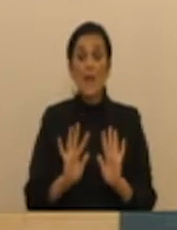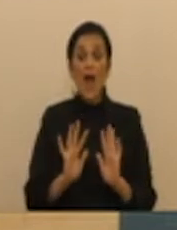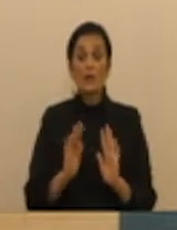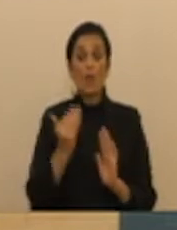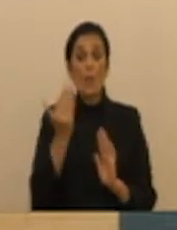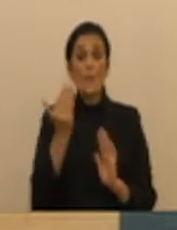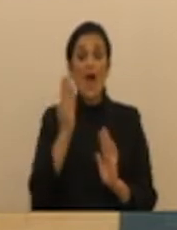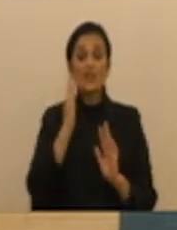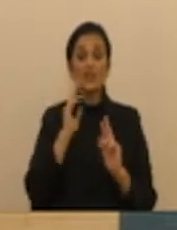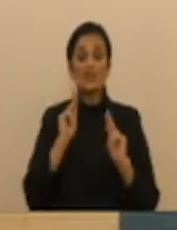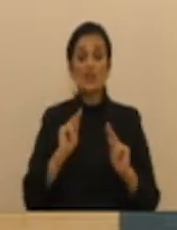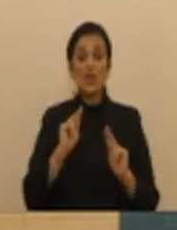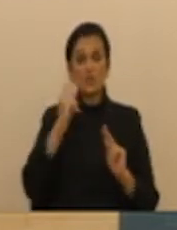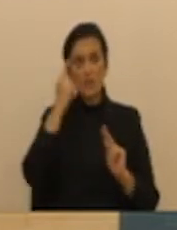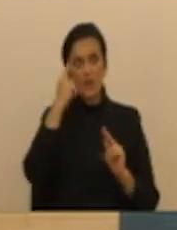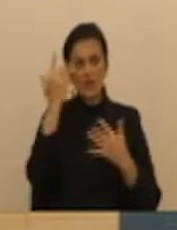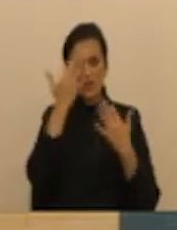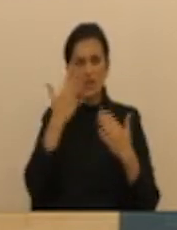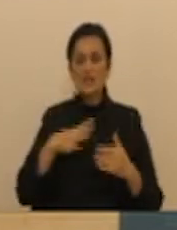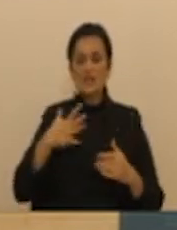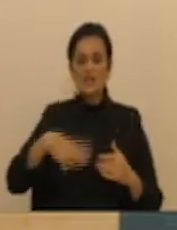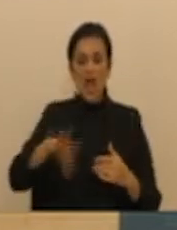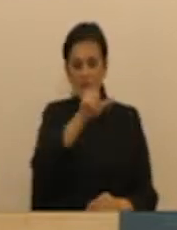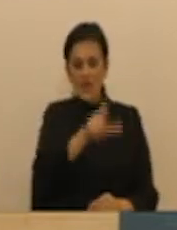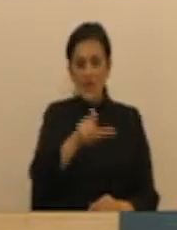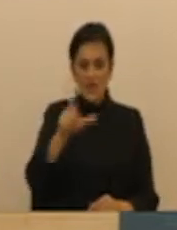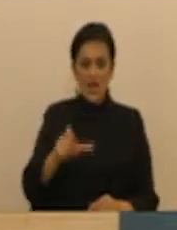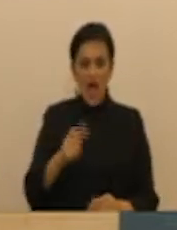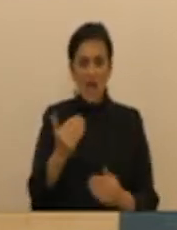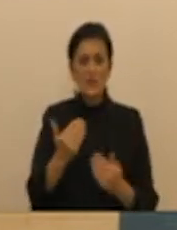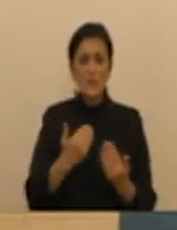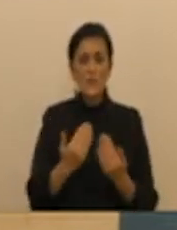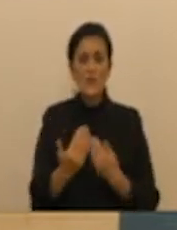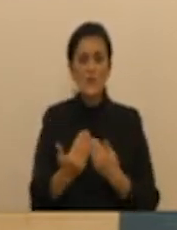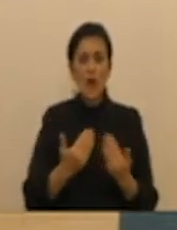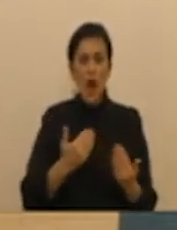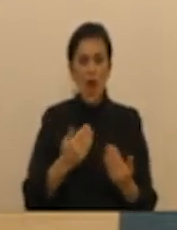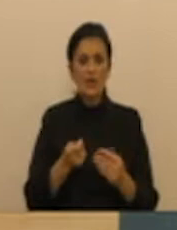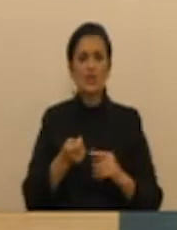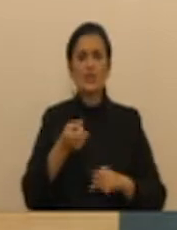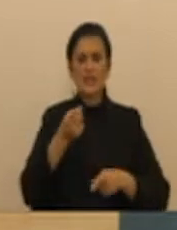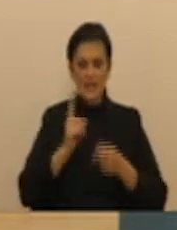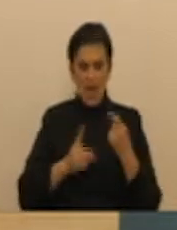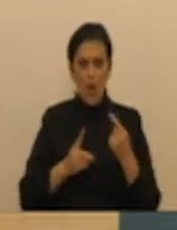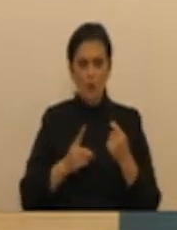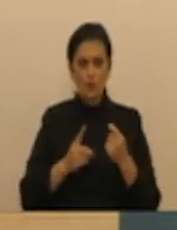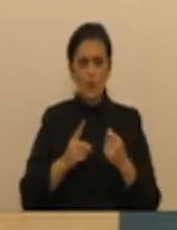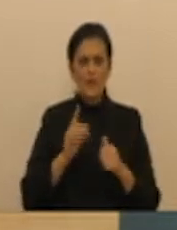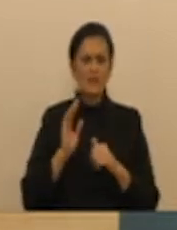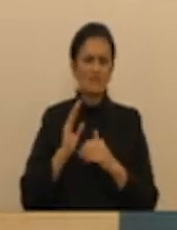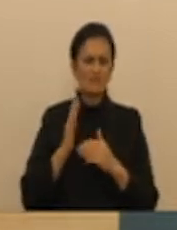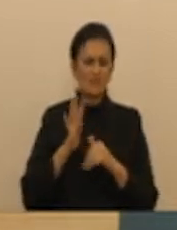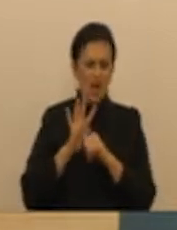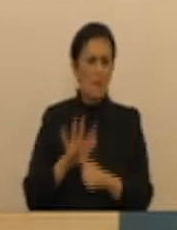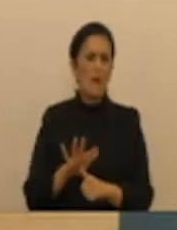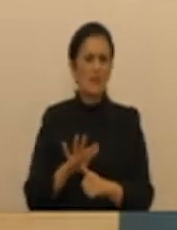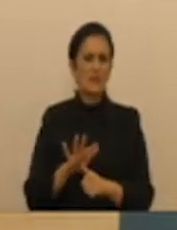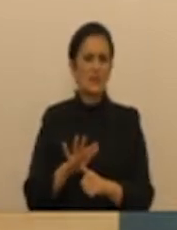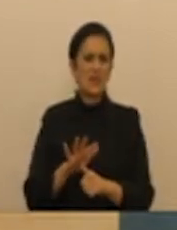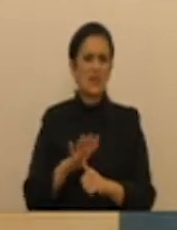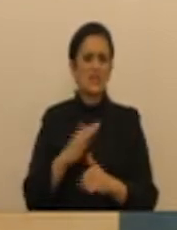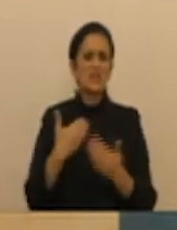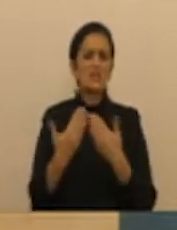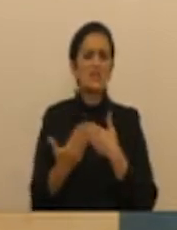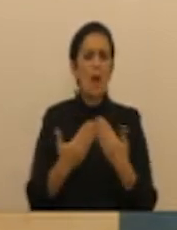ჭეშმარიტ ზრახვებს, არამედ საქართველოსა და ქართველი ხალხის მიმართ რეალურ დამამცირებელ